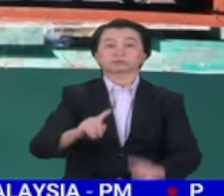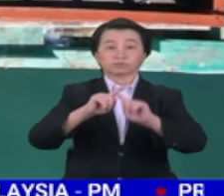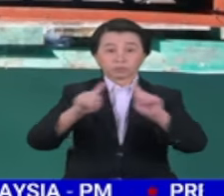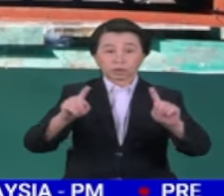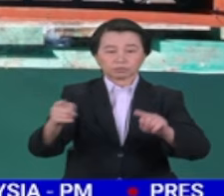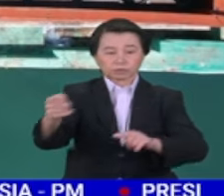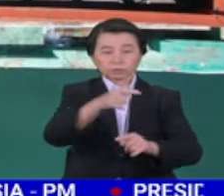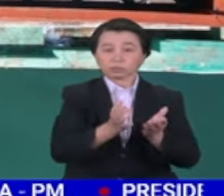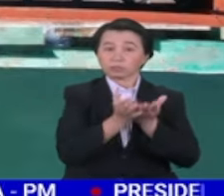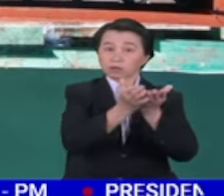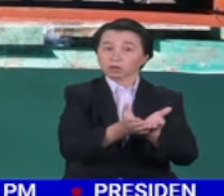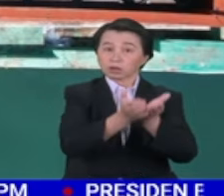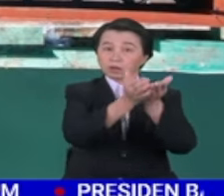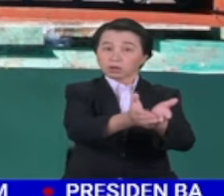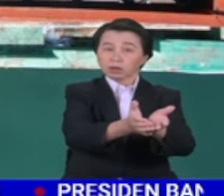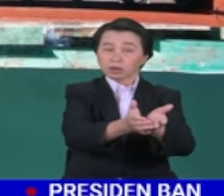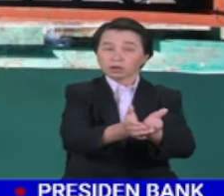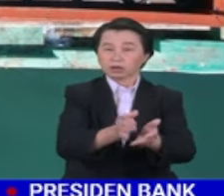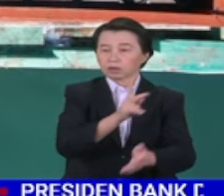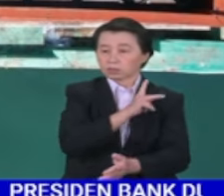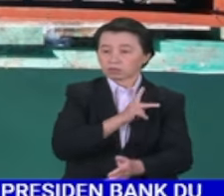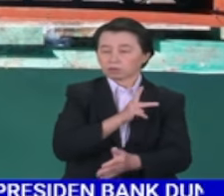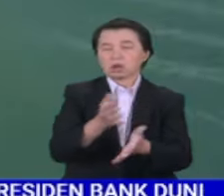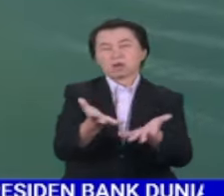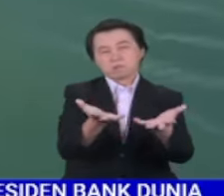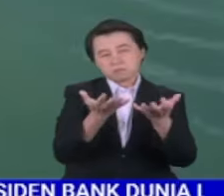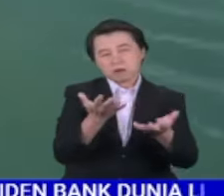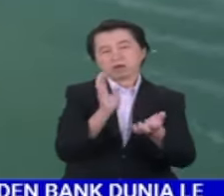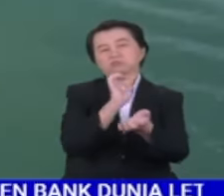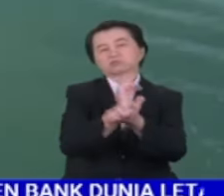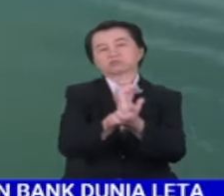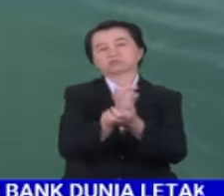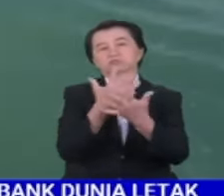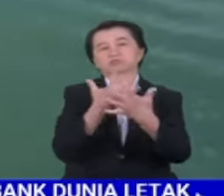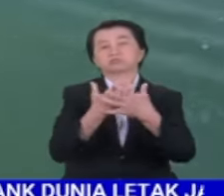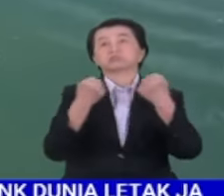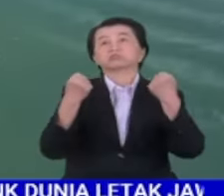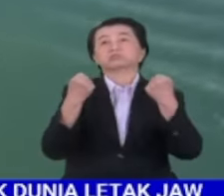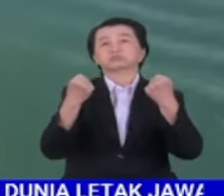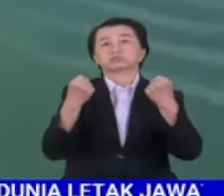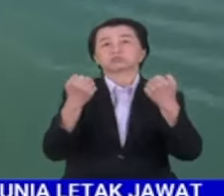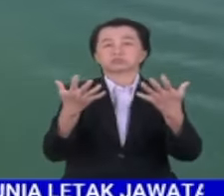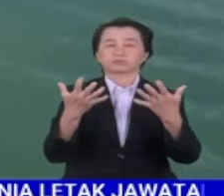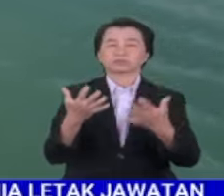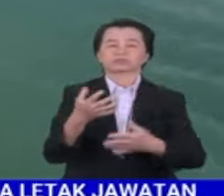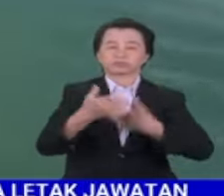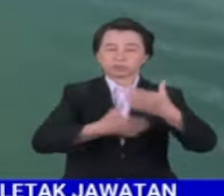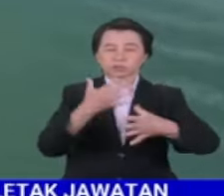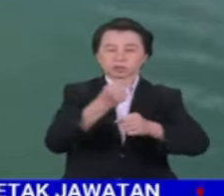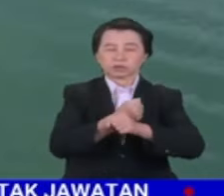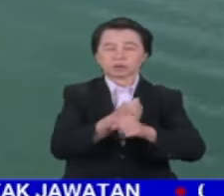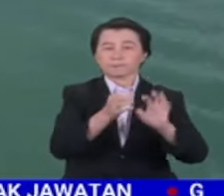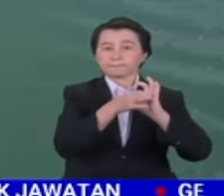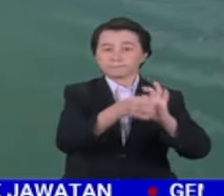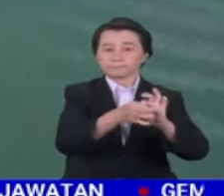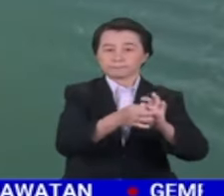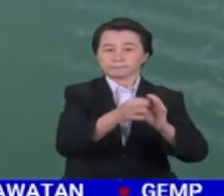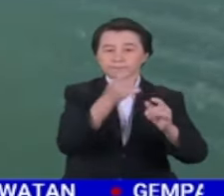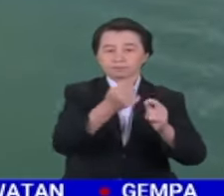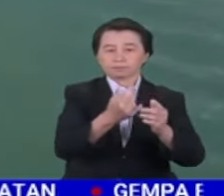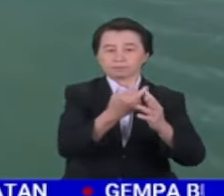ke semua boat dan tekong memilih untuk dipenjarakan proses penenggelaman mendapat kerjasama Institute